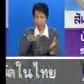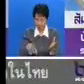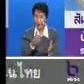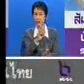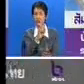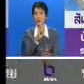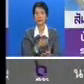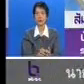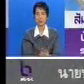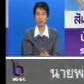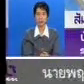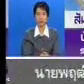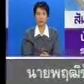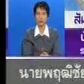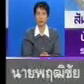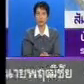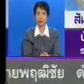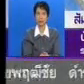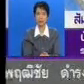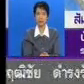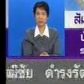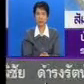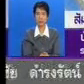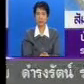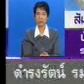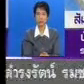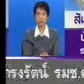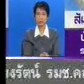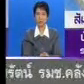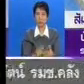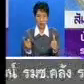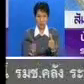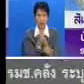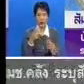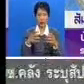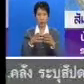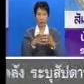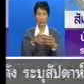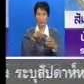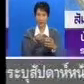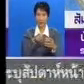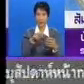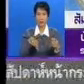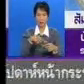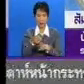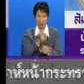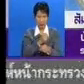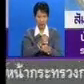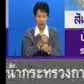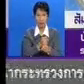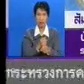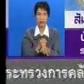ค่ะค่ะท่านรองอธิบดีคะคือเมื่อสักครู่ท่านบอกว่าเป็นครั้งแรกที่ชุดเฉพาะกิจครั้งนี้นะคะได้ออกมาดำเนินการแสดงว่าก่อนหน้